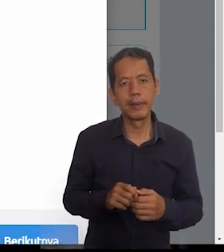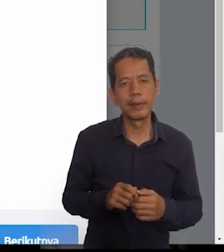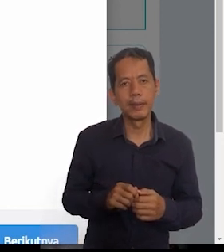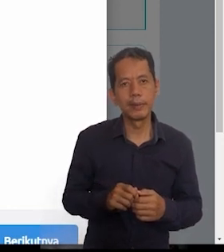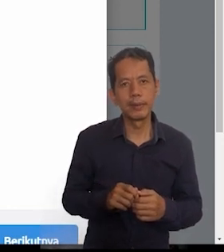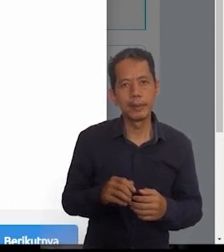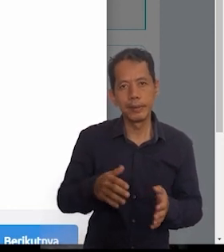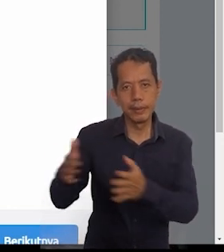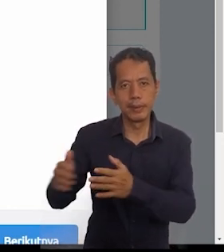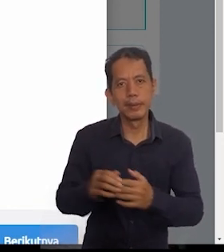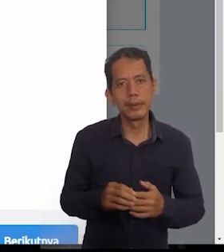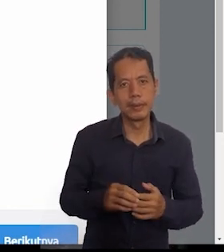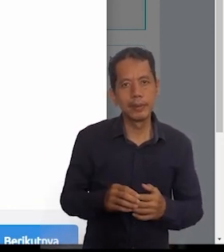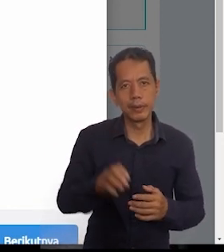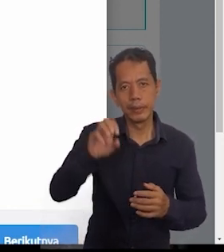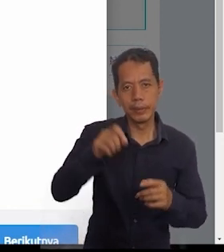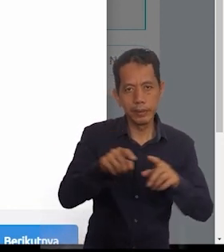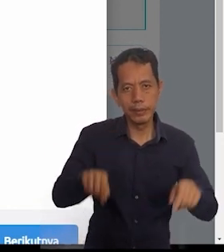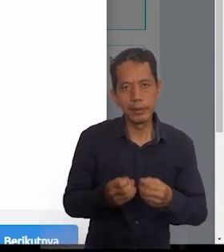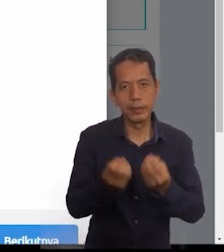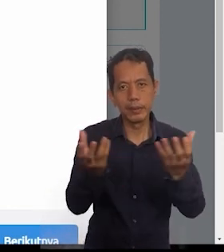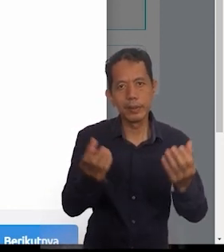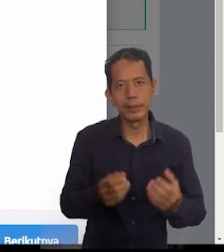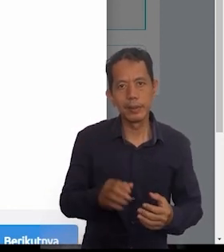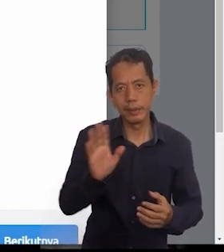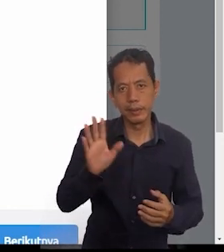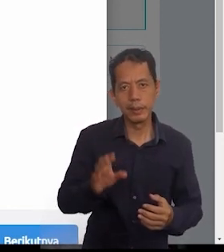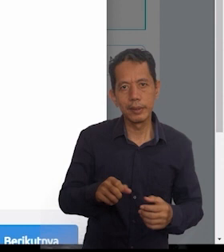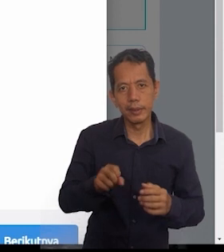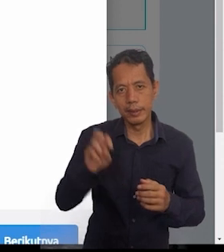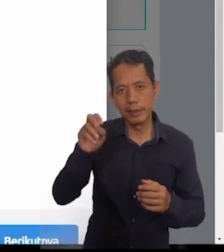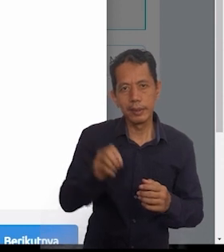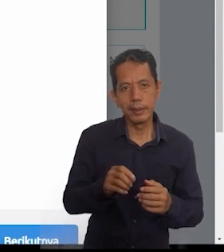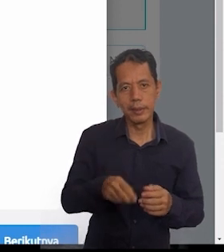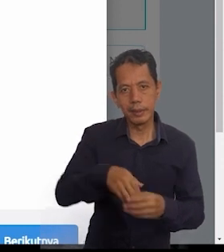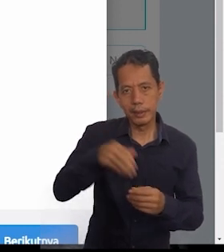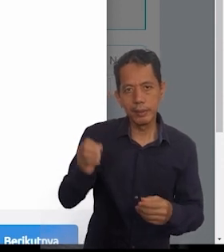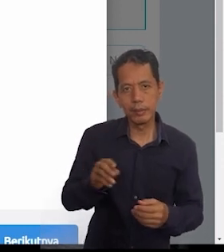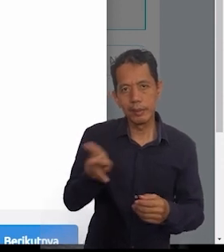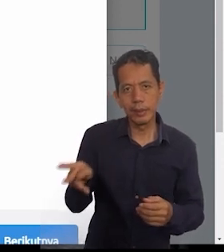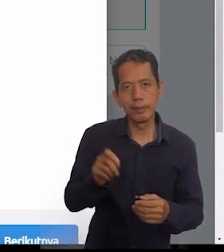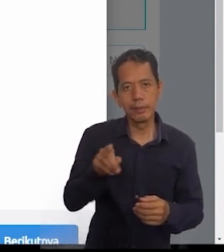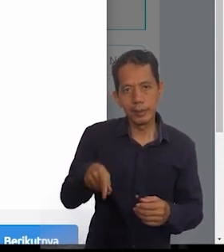Selanjutnya, surat keterangan tidak sedang dicabut hak pilihnya.